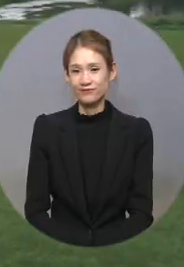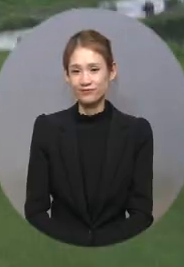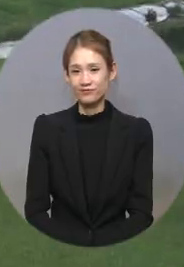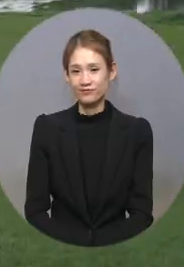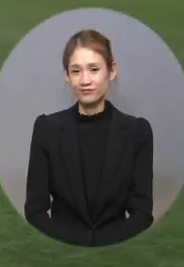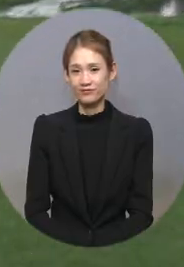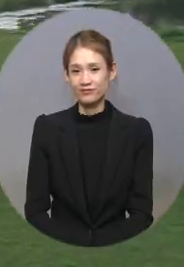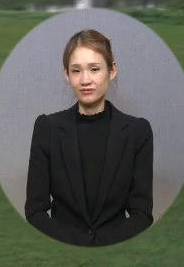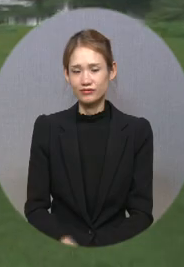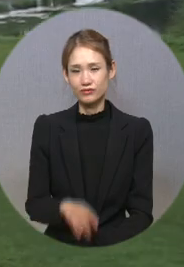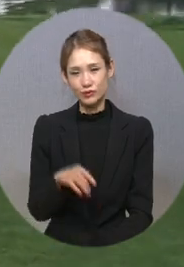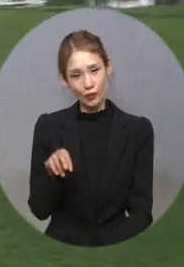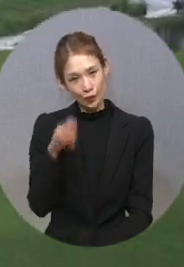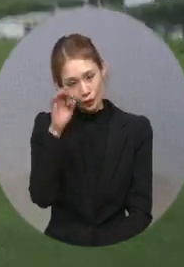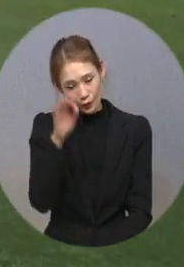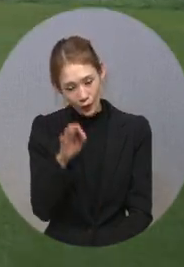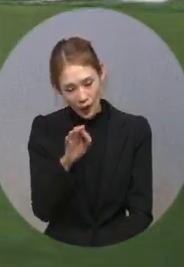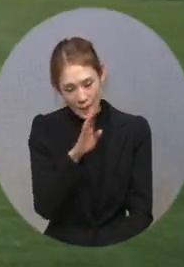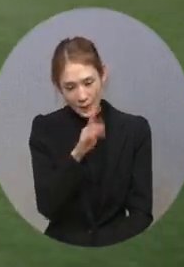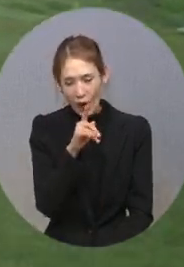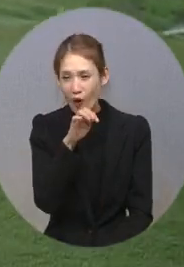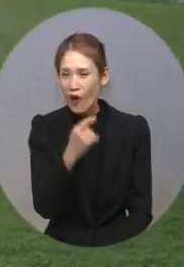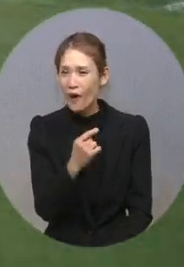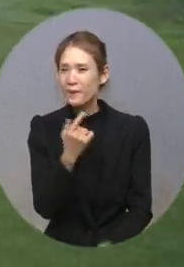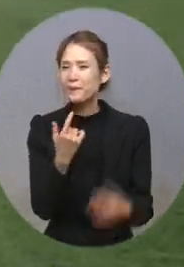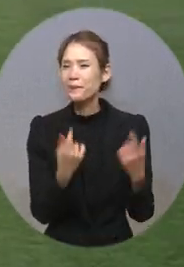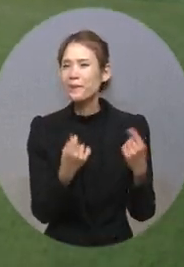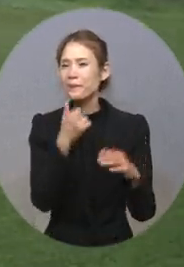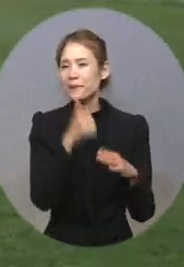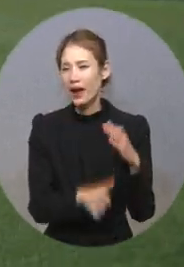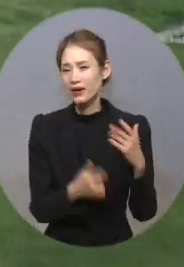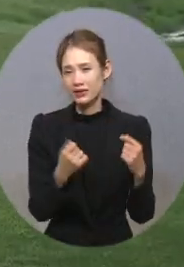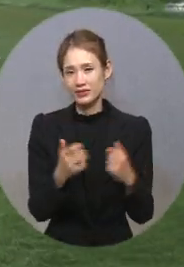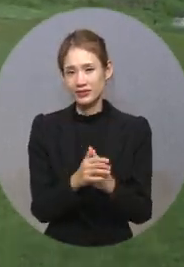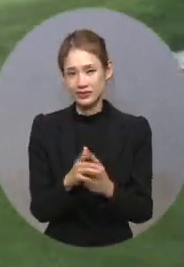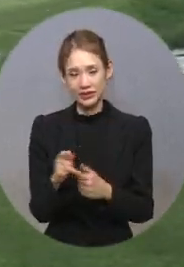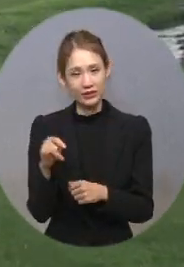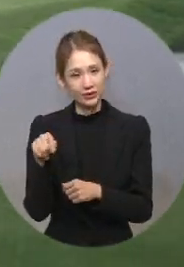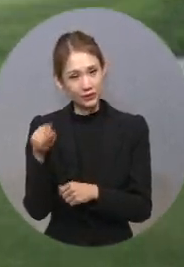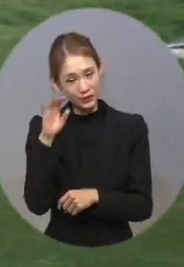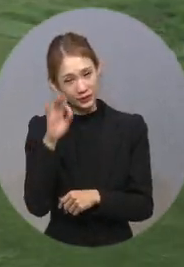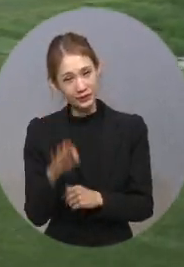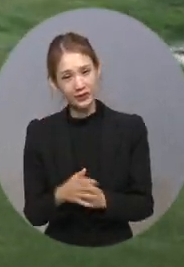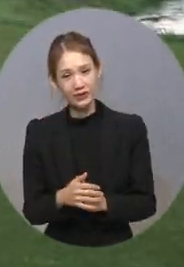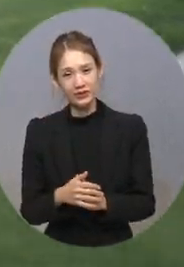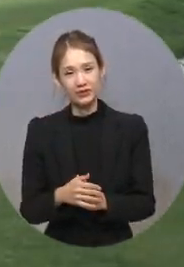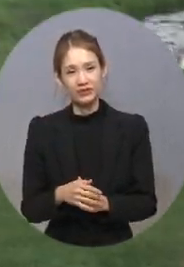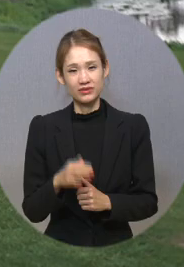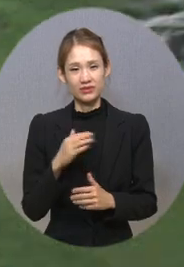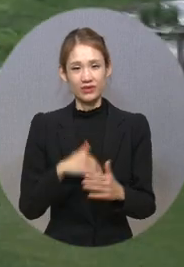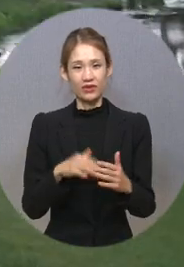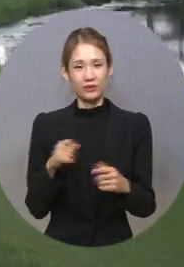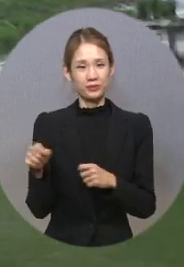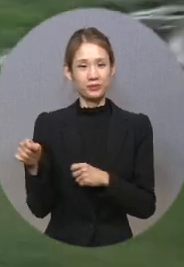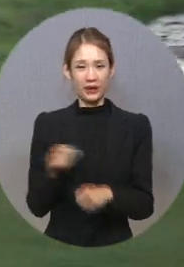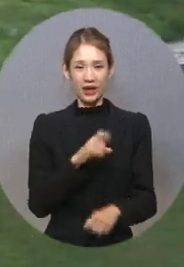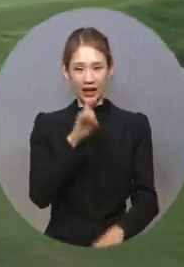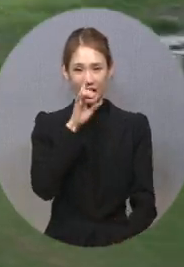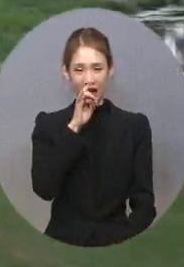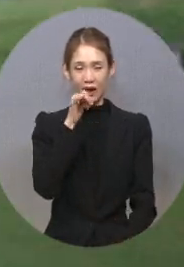이게 나는 근데 여기를 보면 왠지 뻥크 빠질 것 같은 느낌인 거야. 살짝 여기 끝을 봤다? 근데 정타가 안 되니까 여기 걸려서